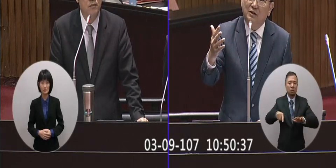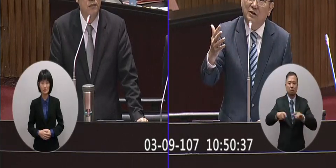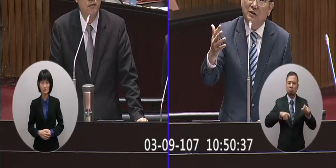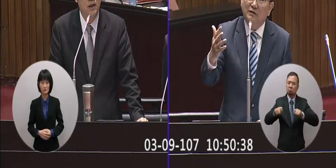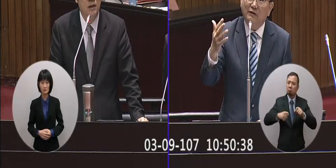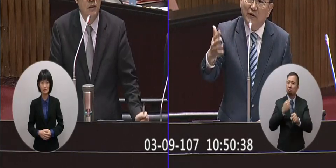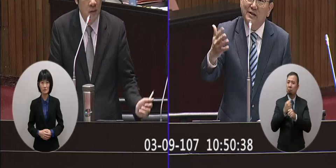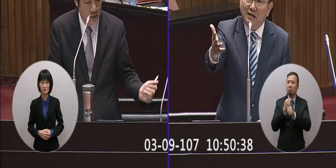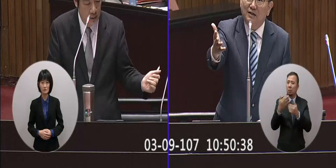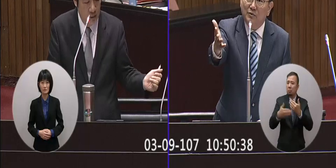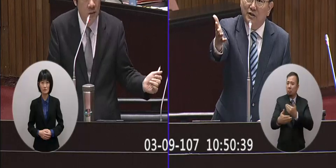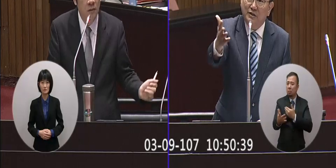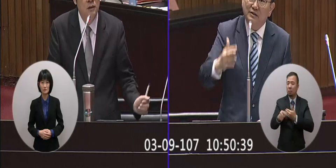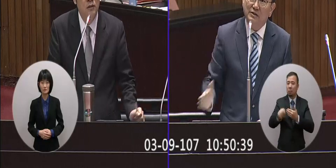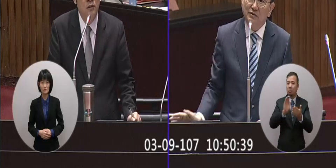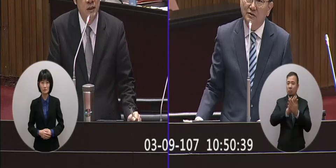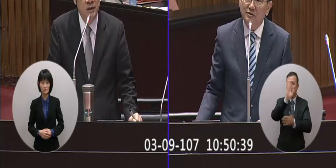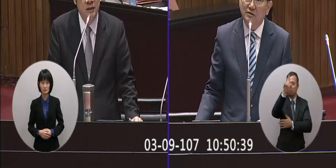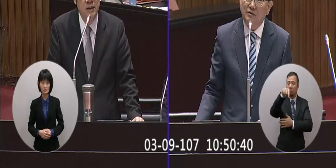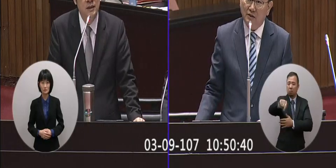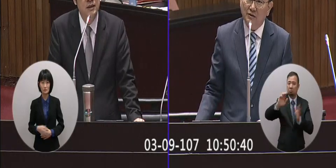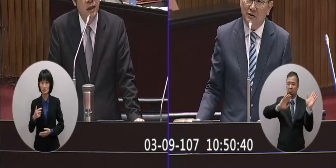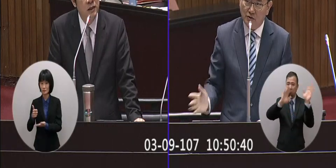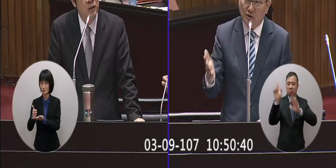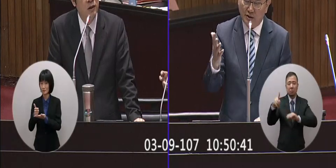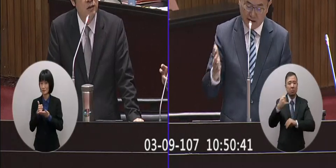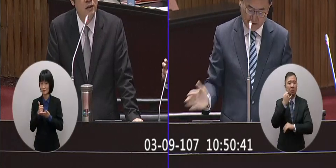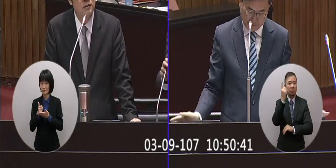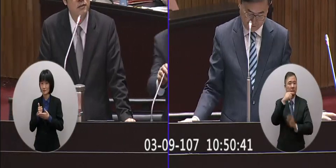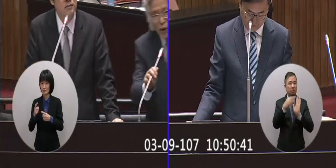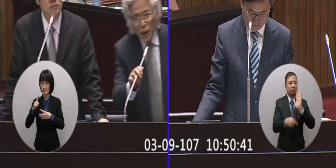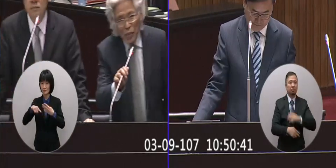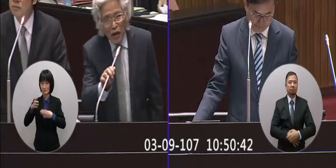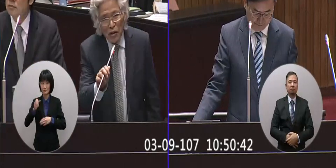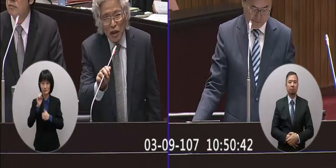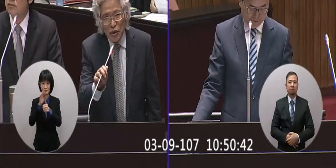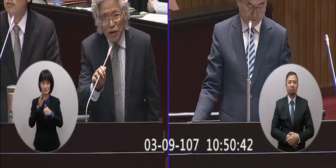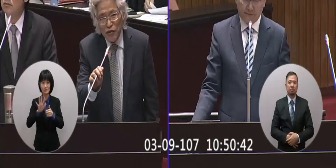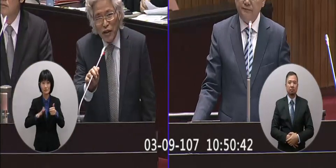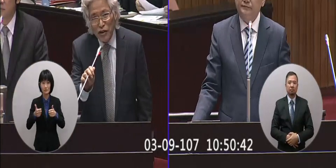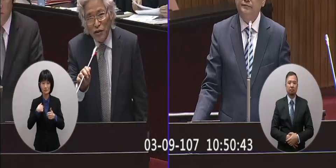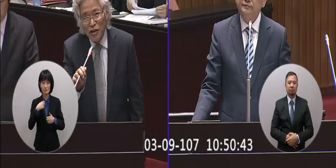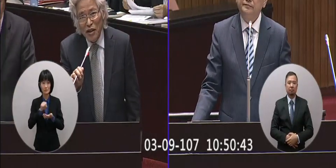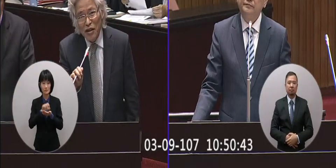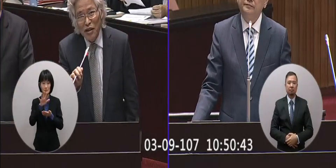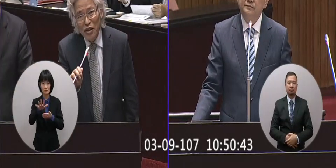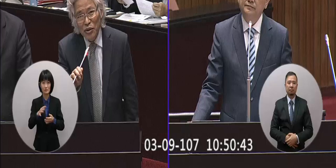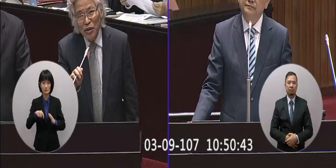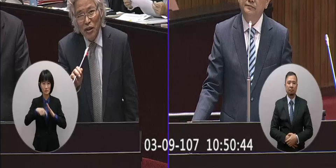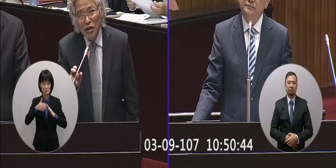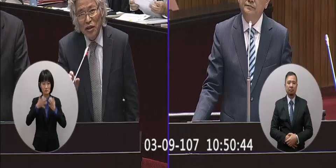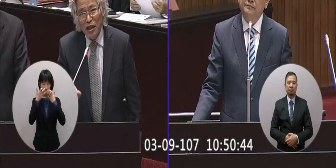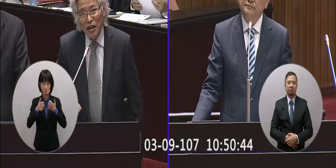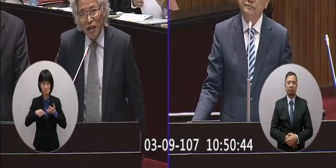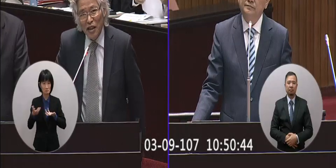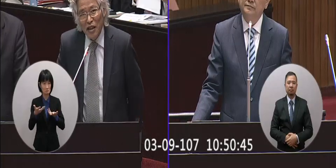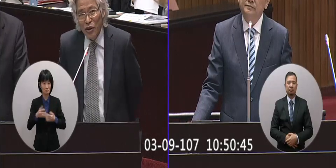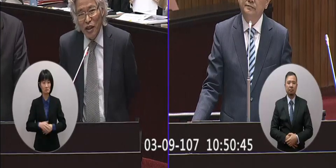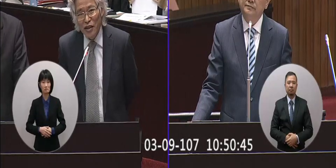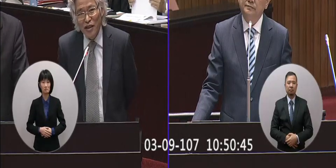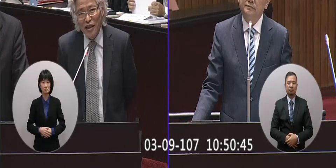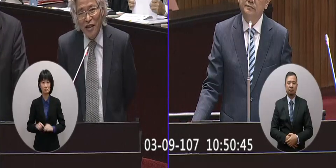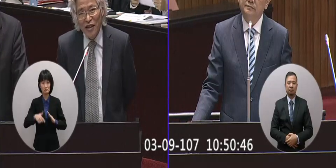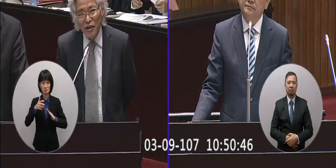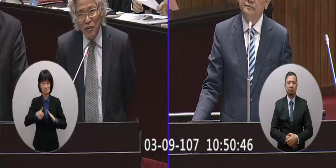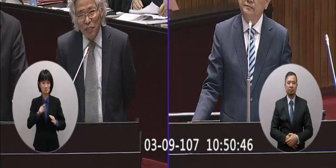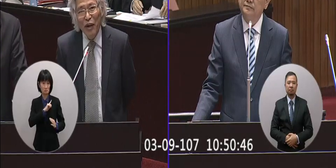间，跟那个方向，可不可以 请？我请司人事长跟你报告。 我跟委员报告，我想院长非常重视这个事情，所以事实上也